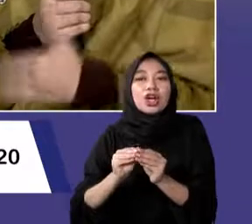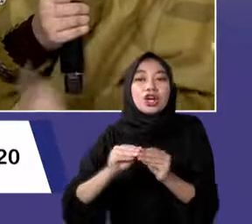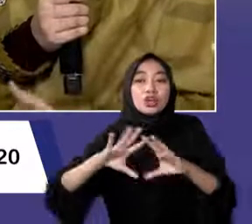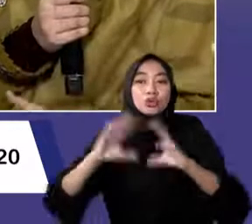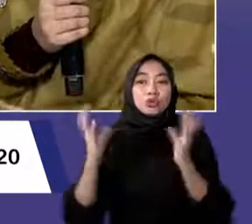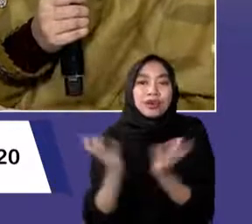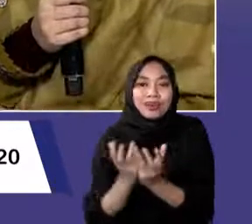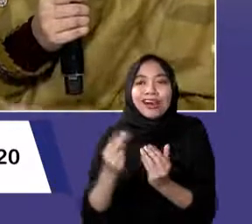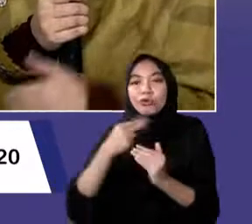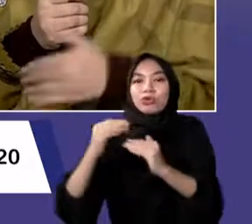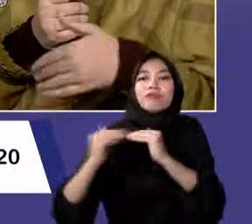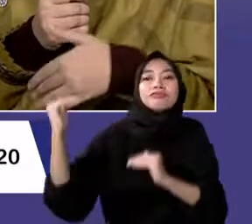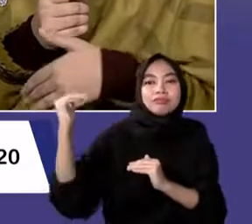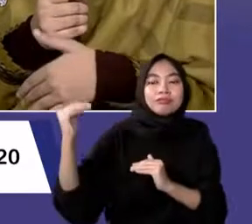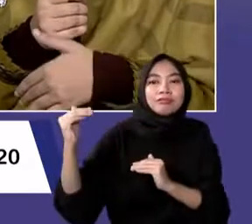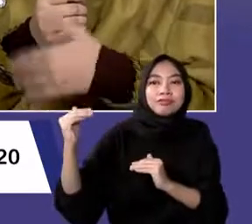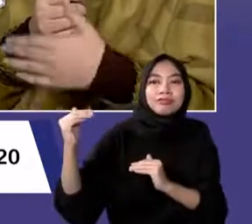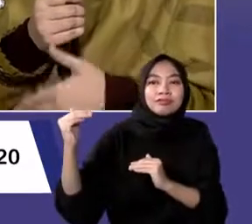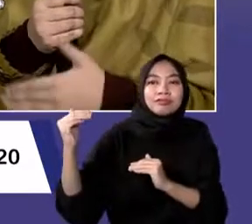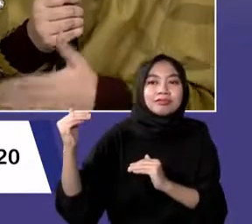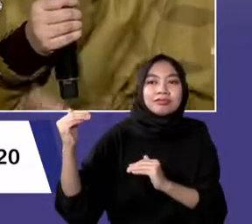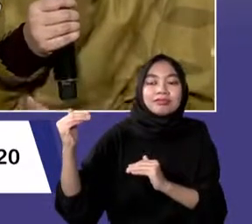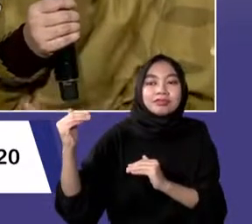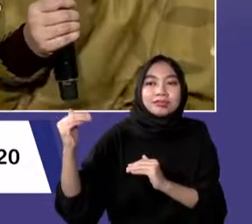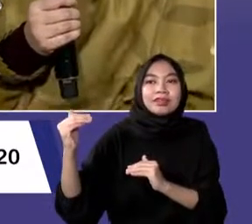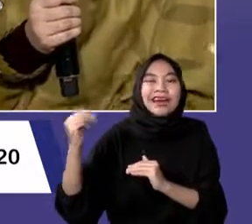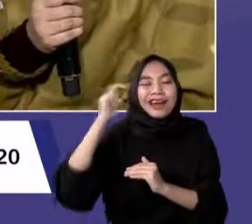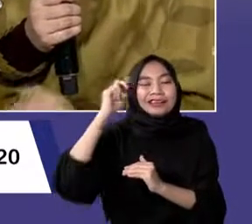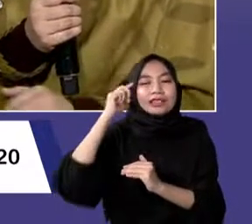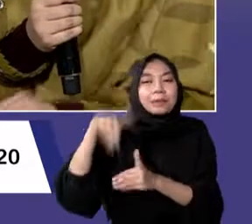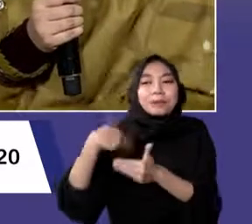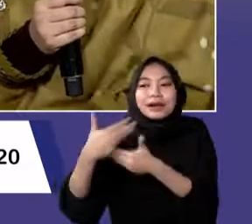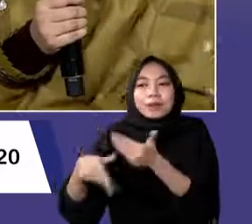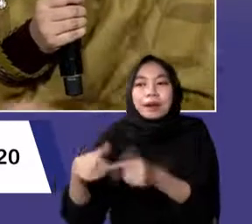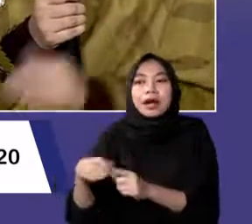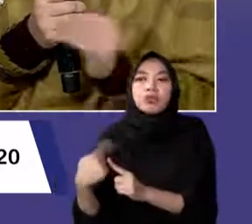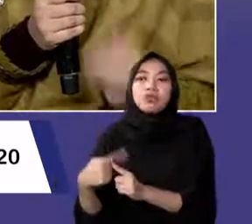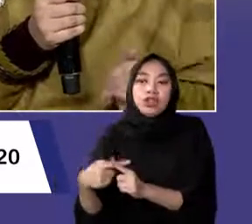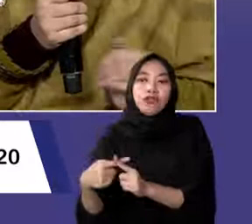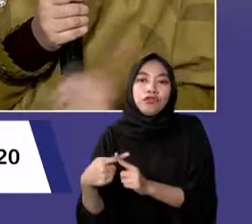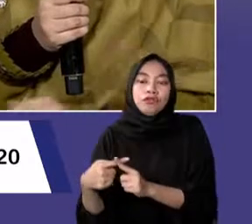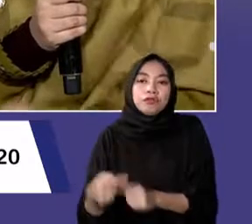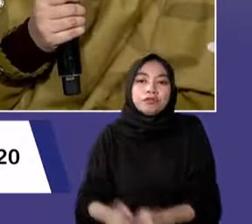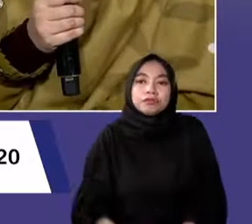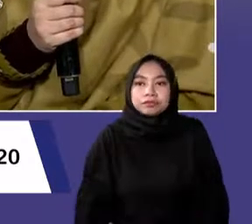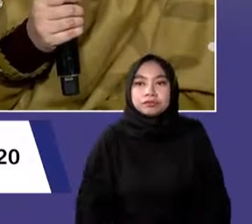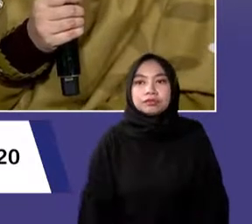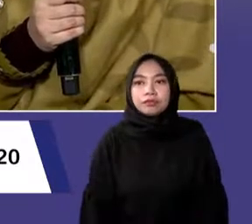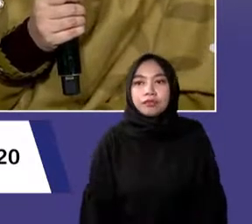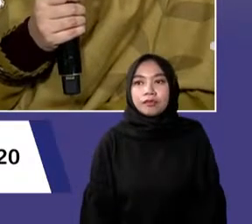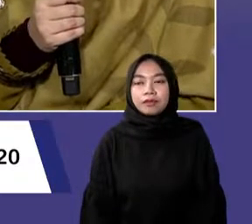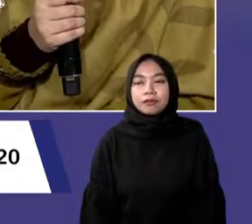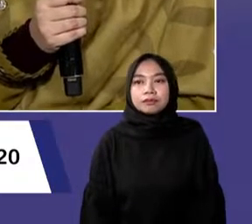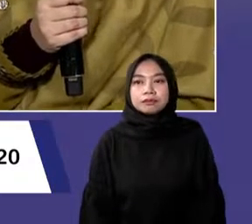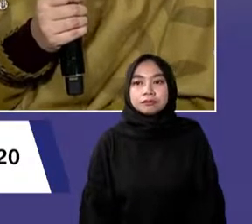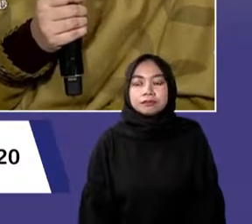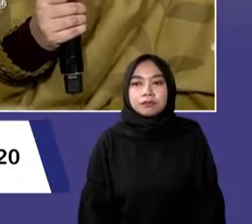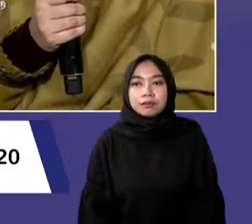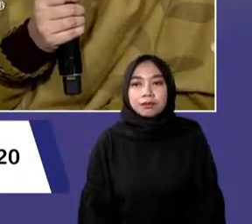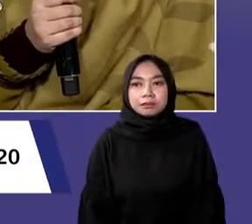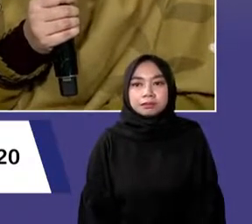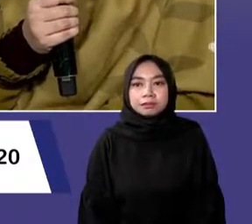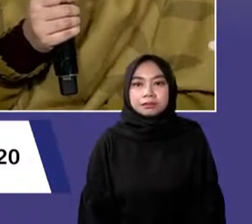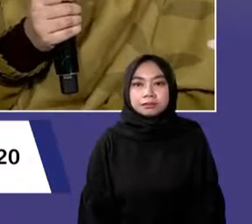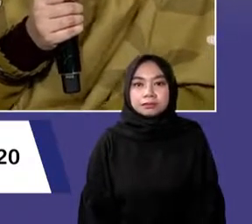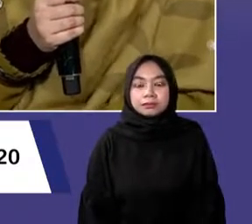dunia. Lagi-lagi ini adalah bentuk salah satu progres yang juga penting untuk kita lihat terkait dengan angka kesembuhan yang terus bertambah